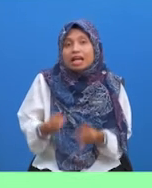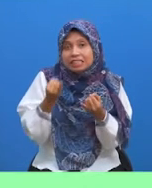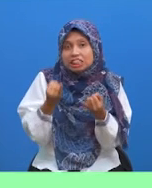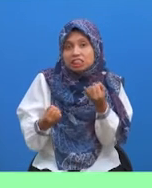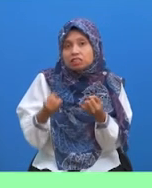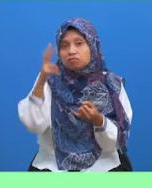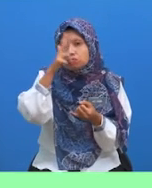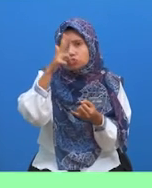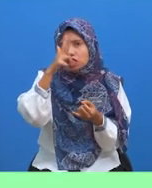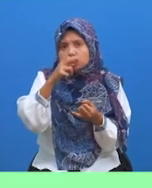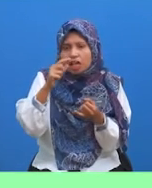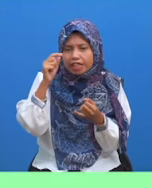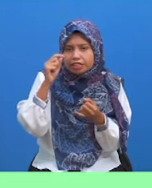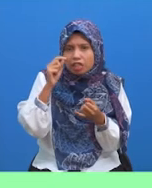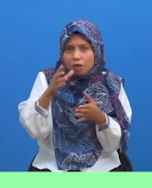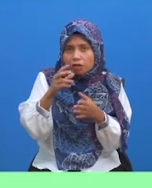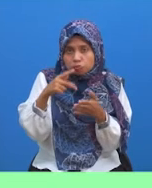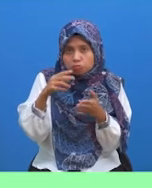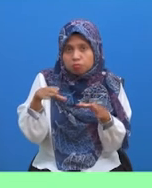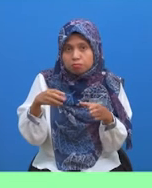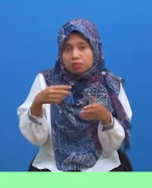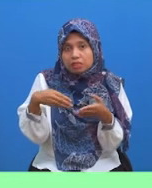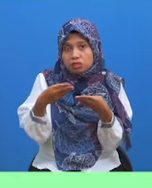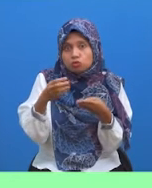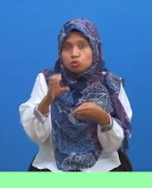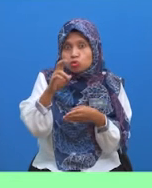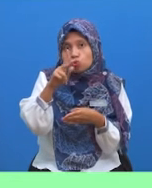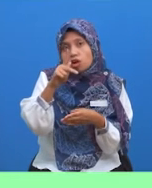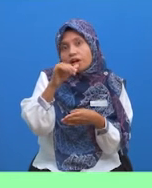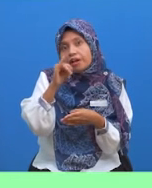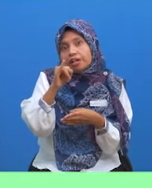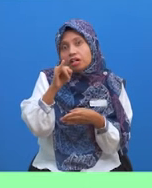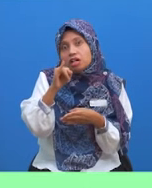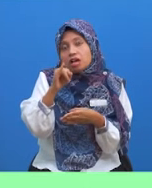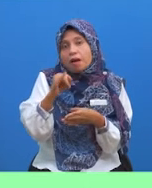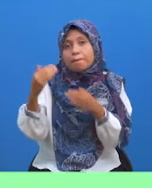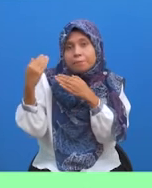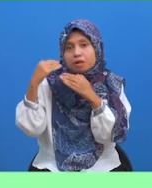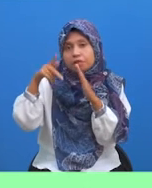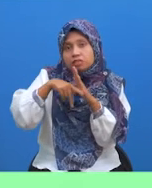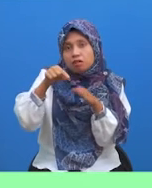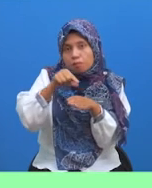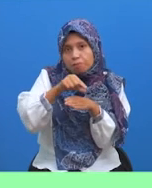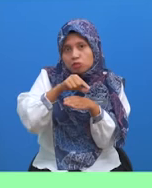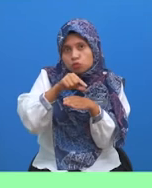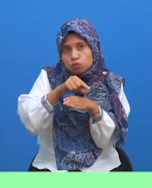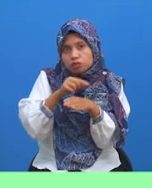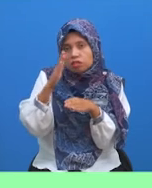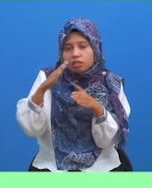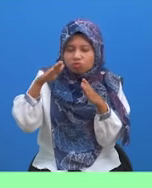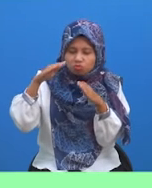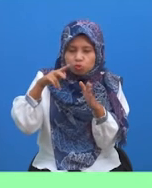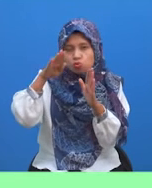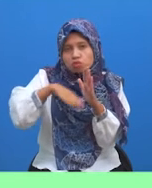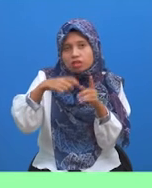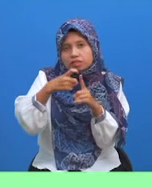jika kerajaan mengenakan Cukai bagi barang yang Anjay beban pengguna kurang daripada beban